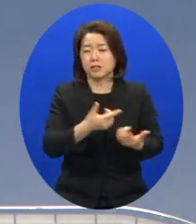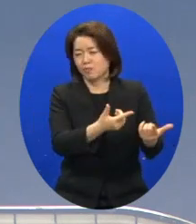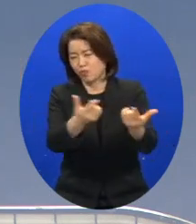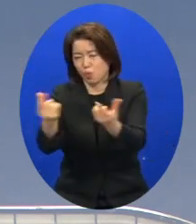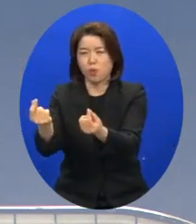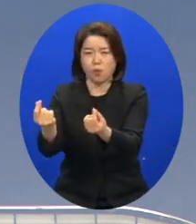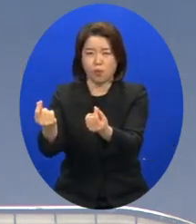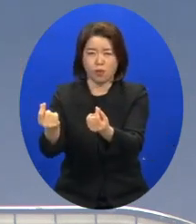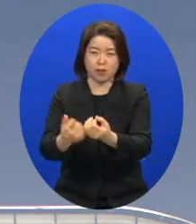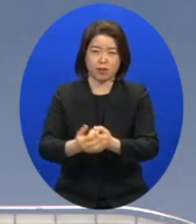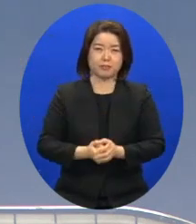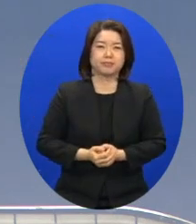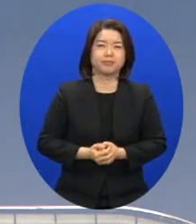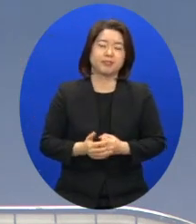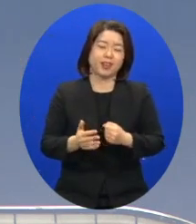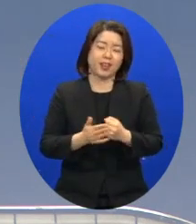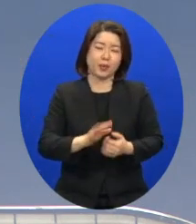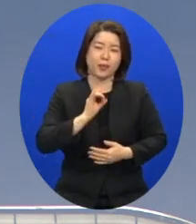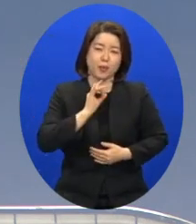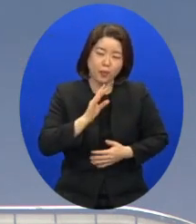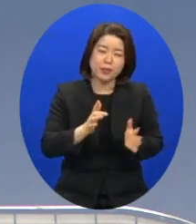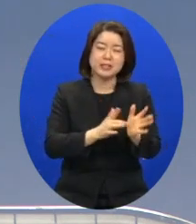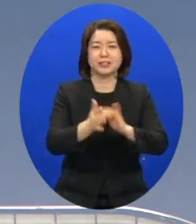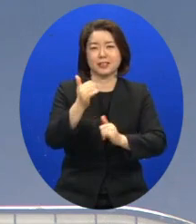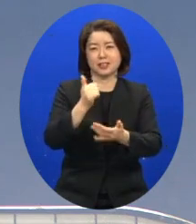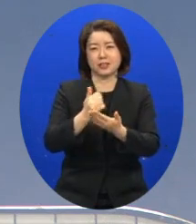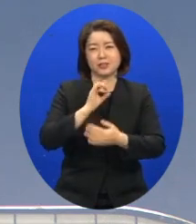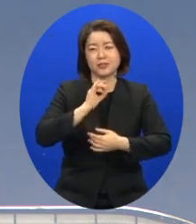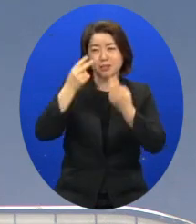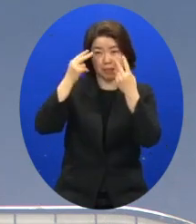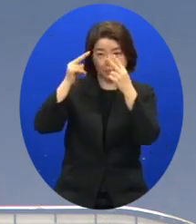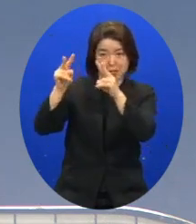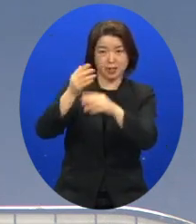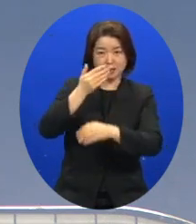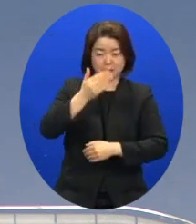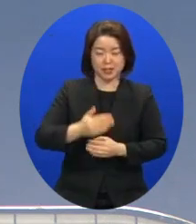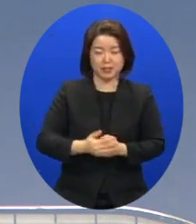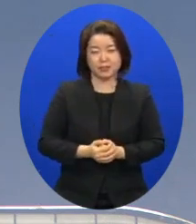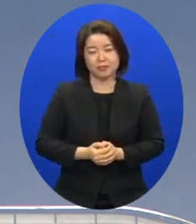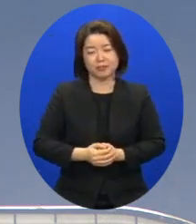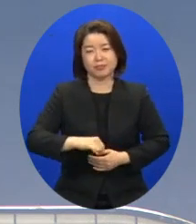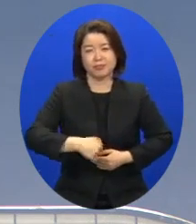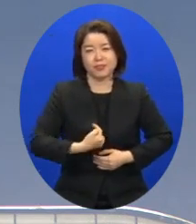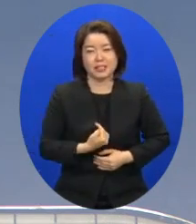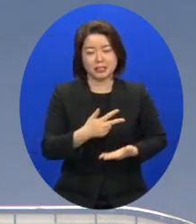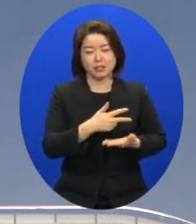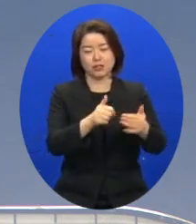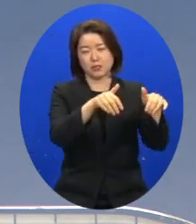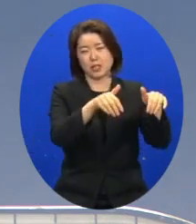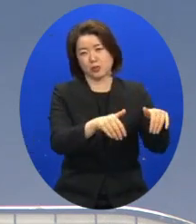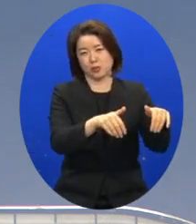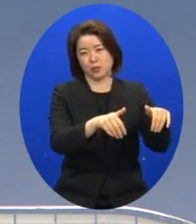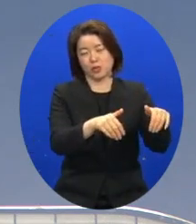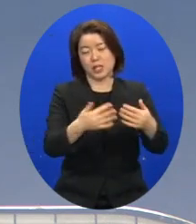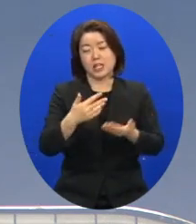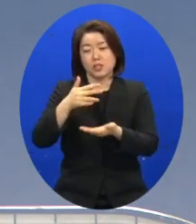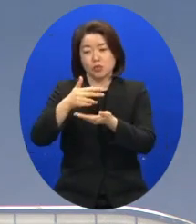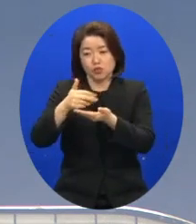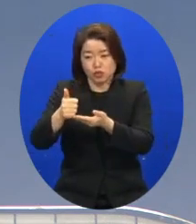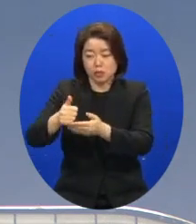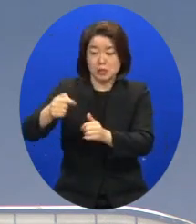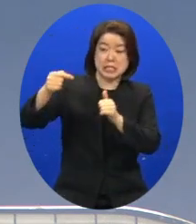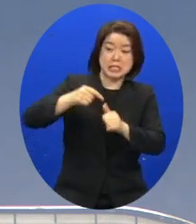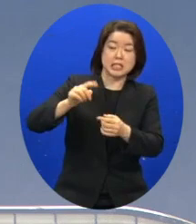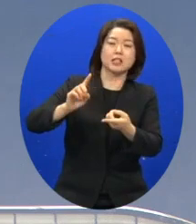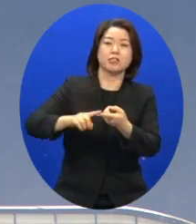그러니까 오직 예수님만 바라보는 겁니다 당신은 주님의 종이 니까 주님의 하나는 대로 해야 하니까